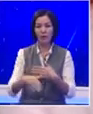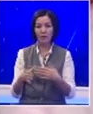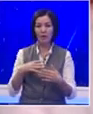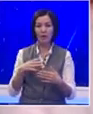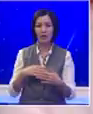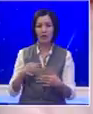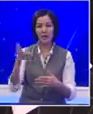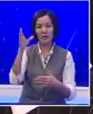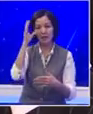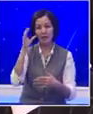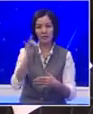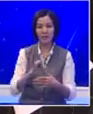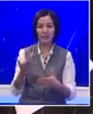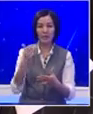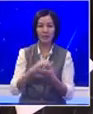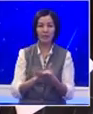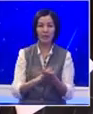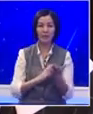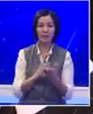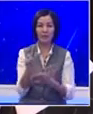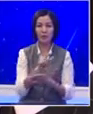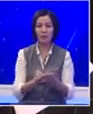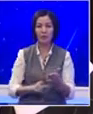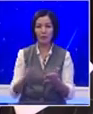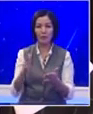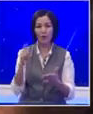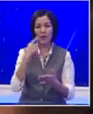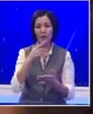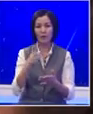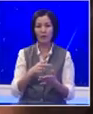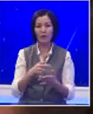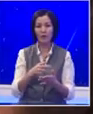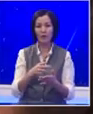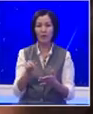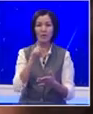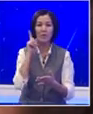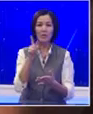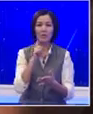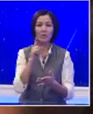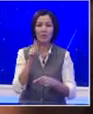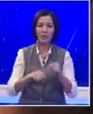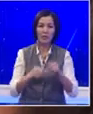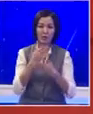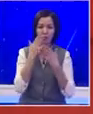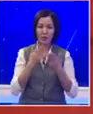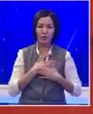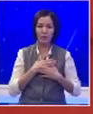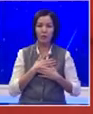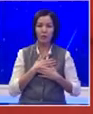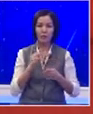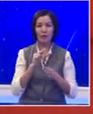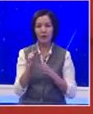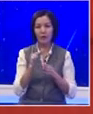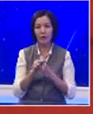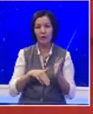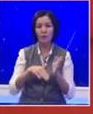тарихты танытып, ардагер ақындардың өр рухты жырларымен сусындату жас буынды ел жанды етіп баулуда. Маңызы зор дейді